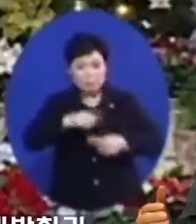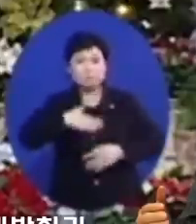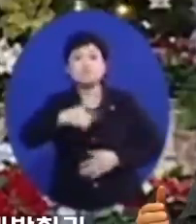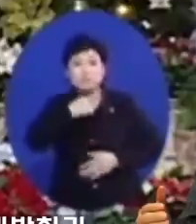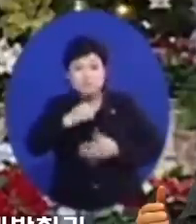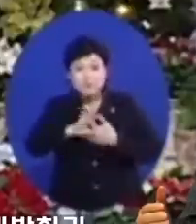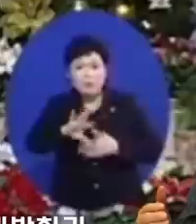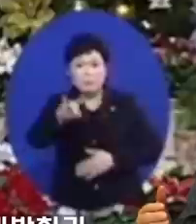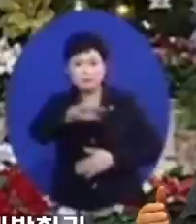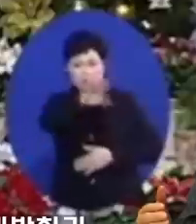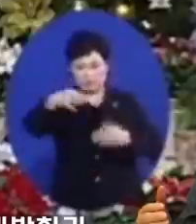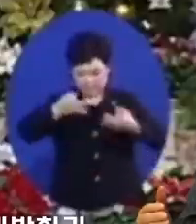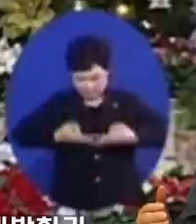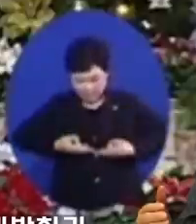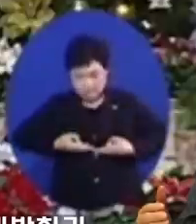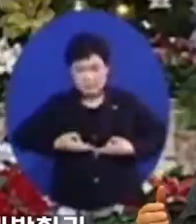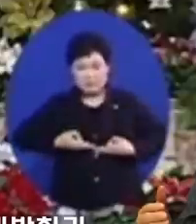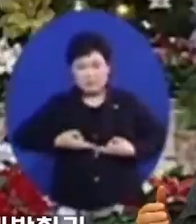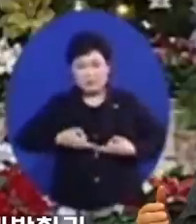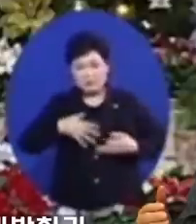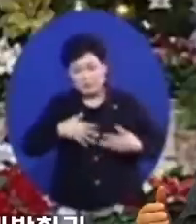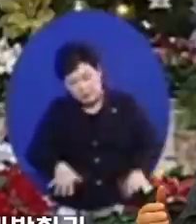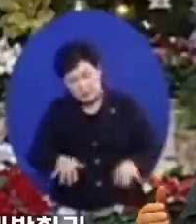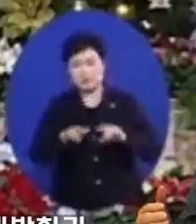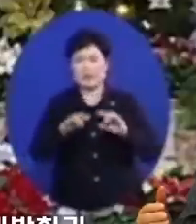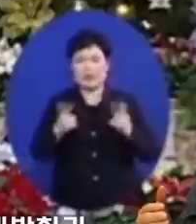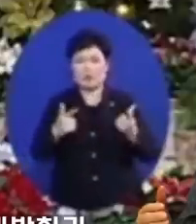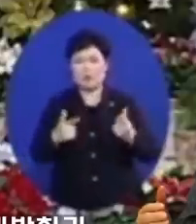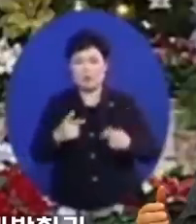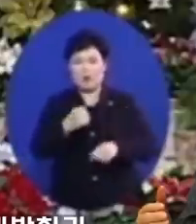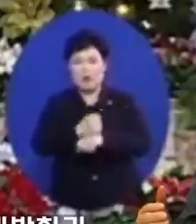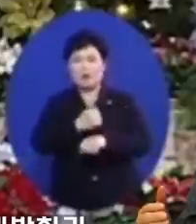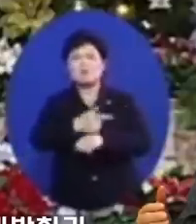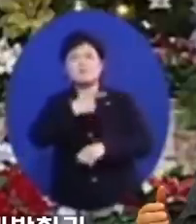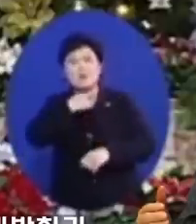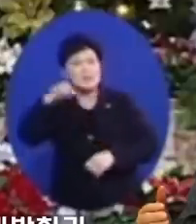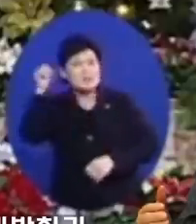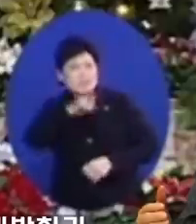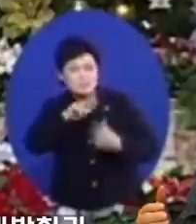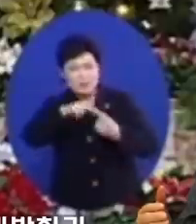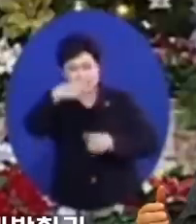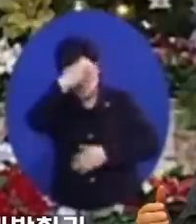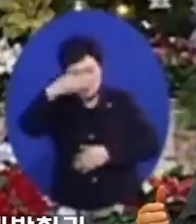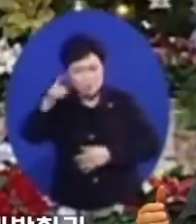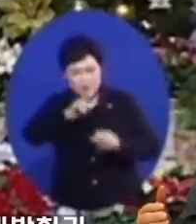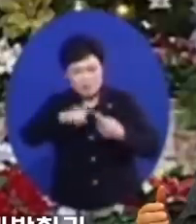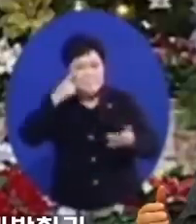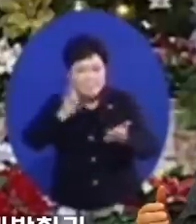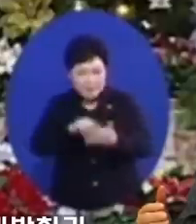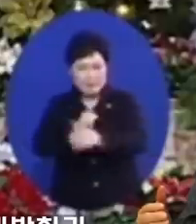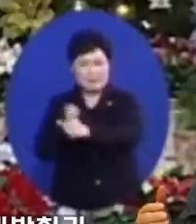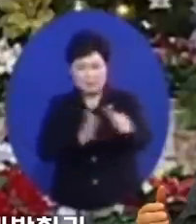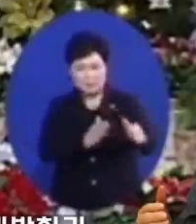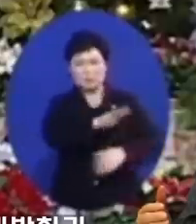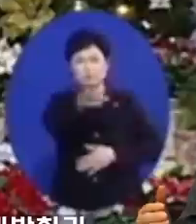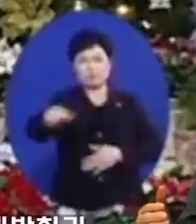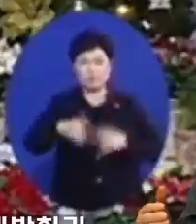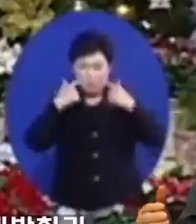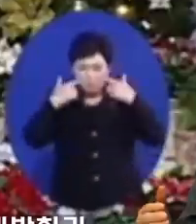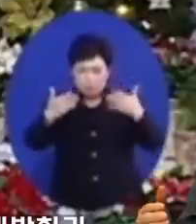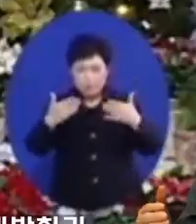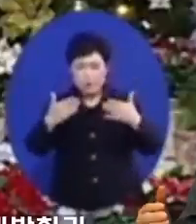우리는 먼저 우리 자신이 지치지 않고 하고 싶어하는 취미와 소질이 무엇인지 알아야 합니다. 그리고 우리는